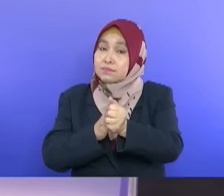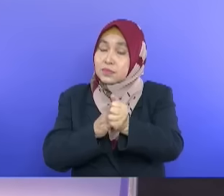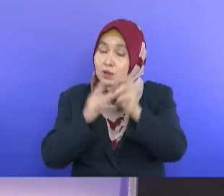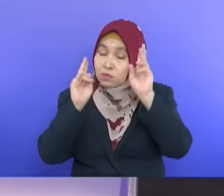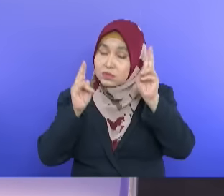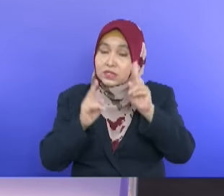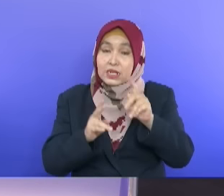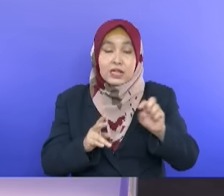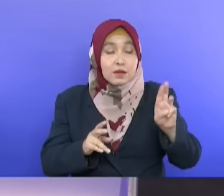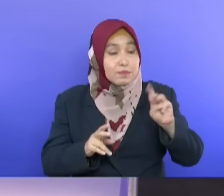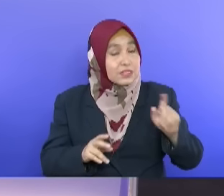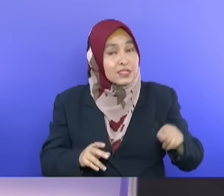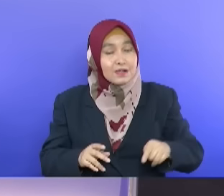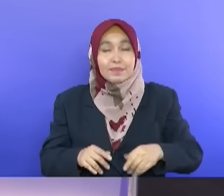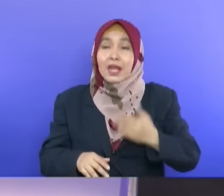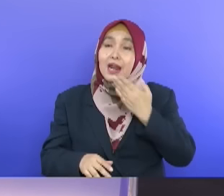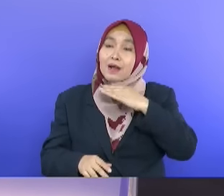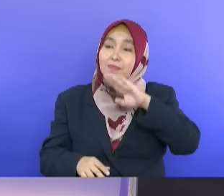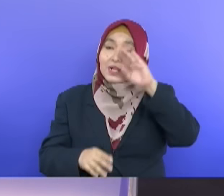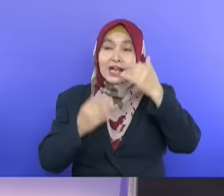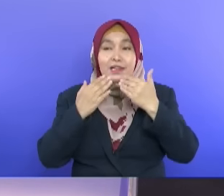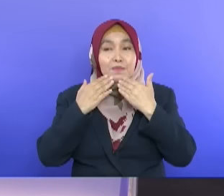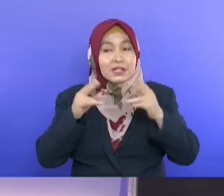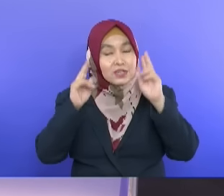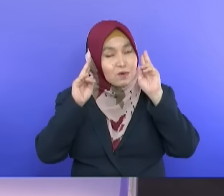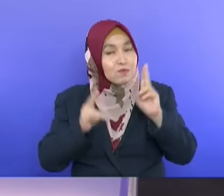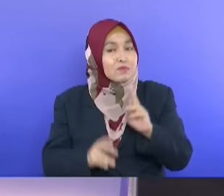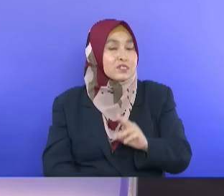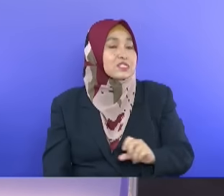Alhamdulillah Ustaz